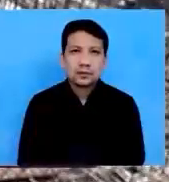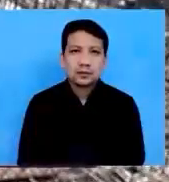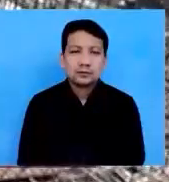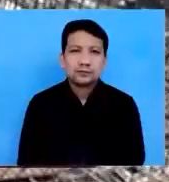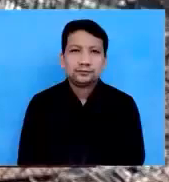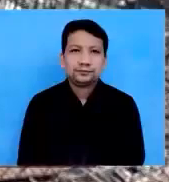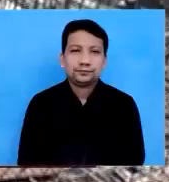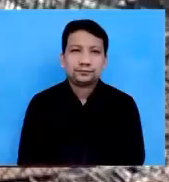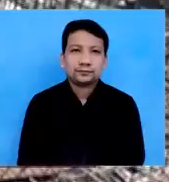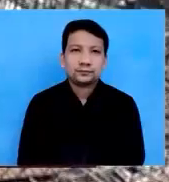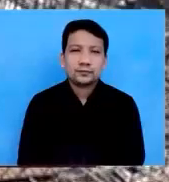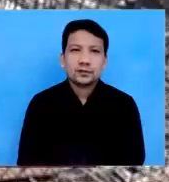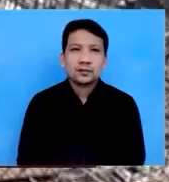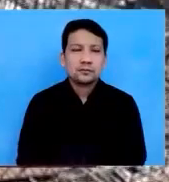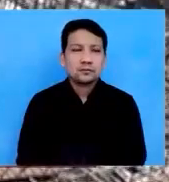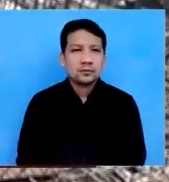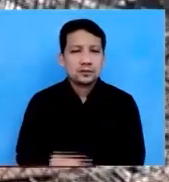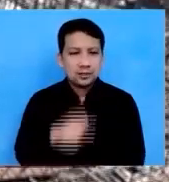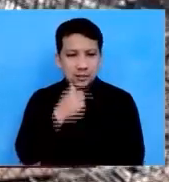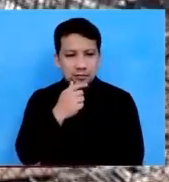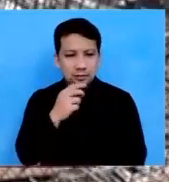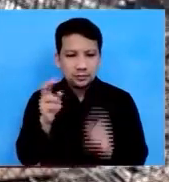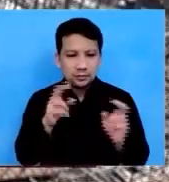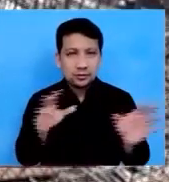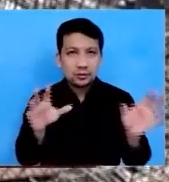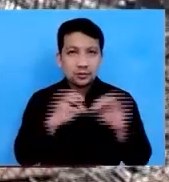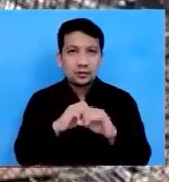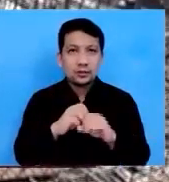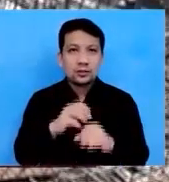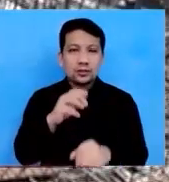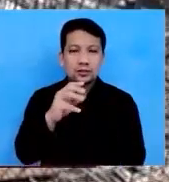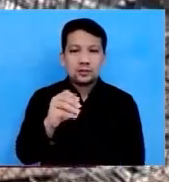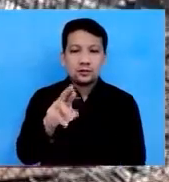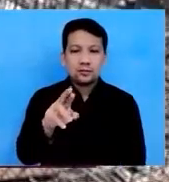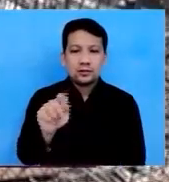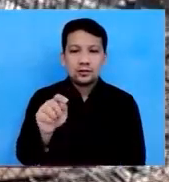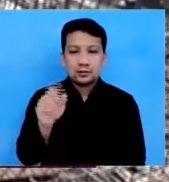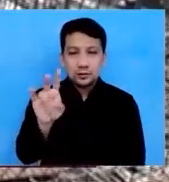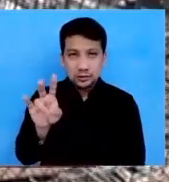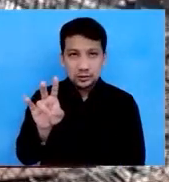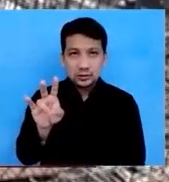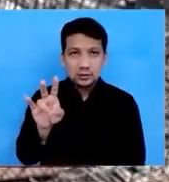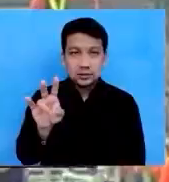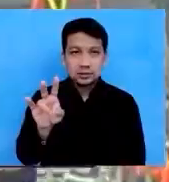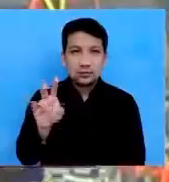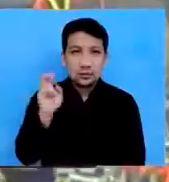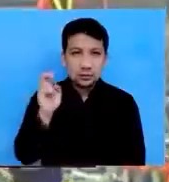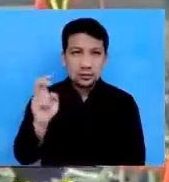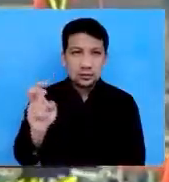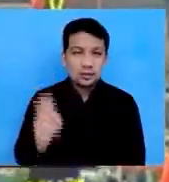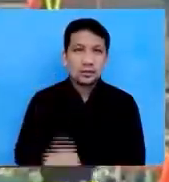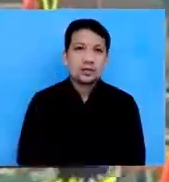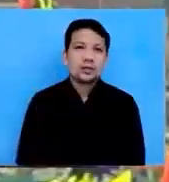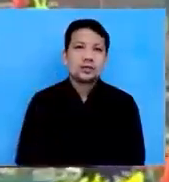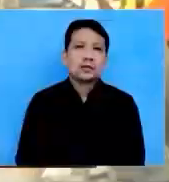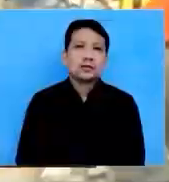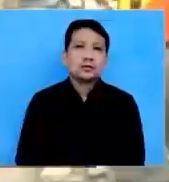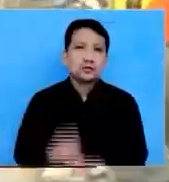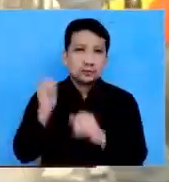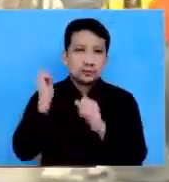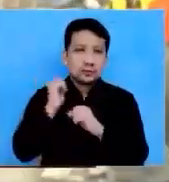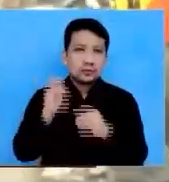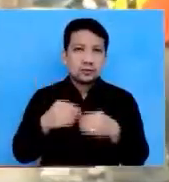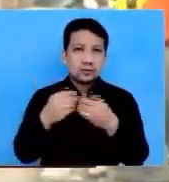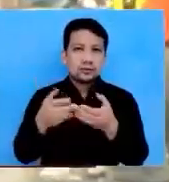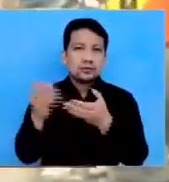Mga kapatid, marami na sa atin nakaabang sa pagtatapos ng Metrorail Transit 7 or MRT 7. Siyempre, inaasang magbibitbit yan